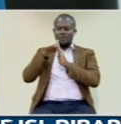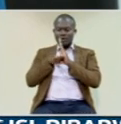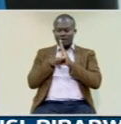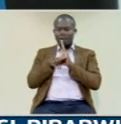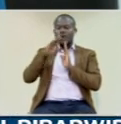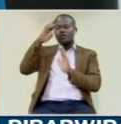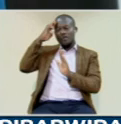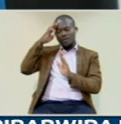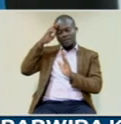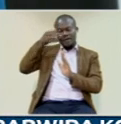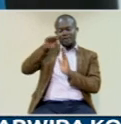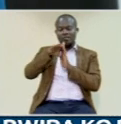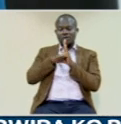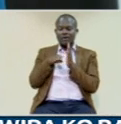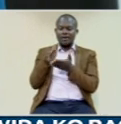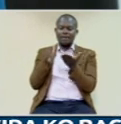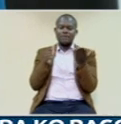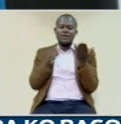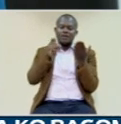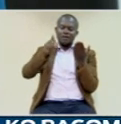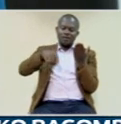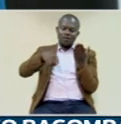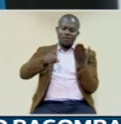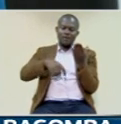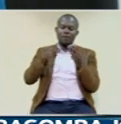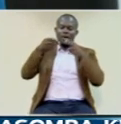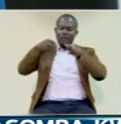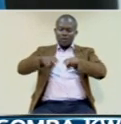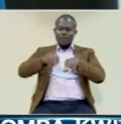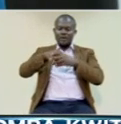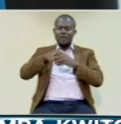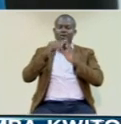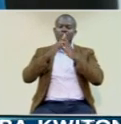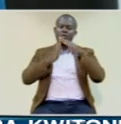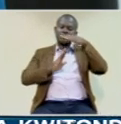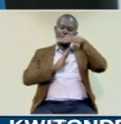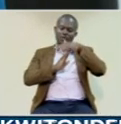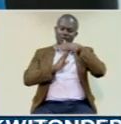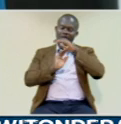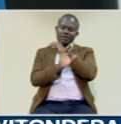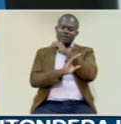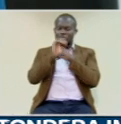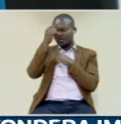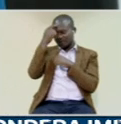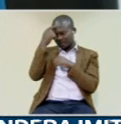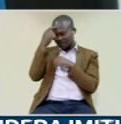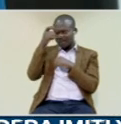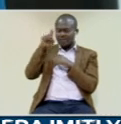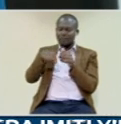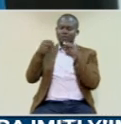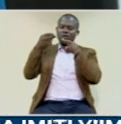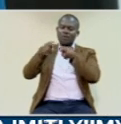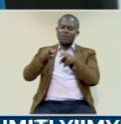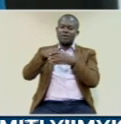yo kwibuka. Iyo gahunda yagombaga kubera mu murwa mukuru w'igihugu cy'Ubuhindi, yagombaga